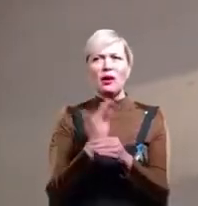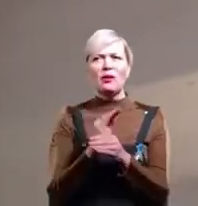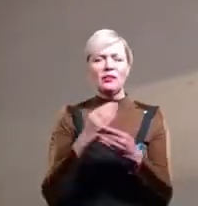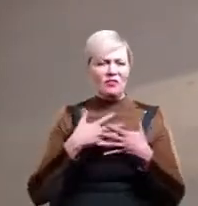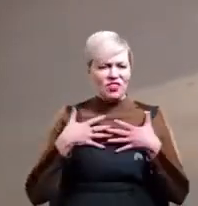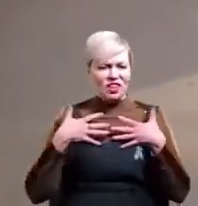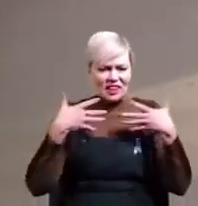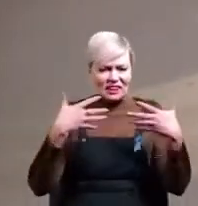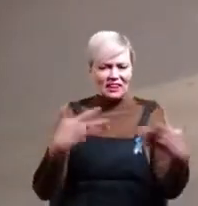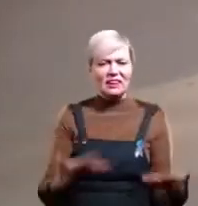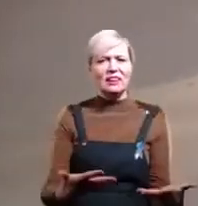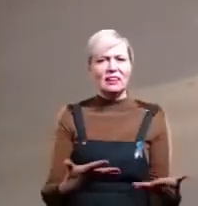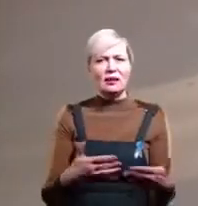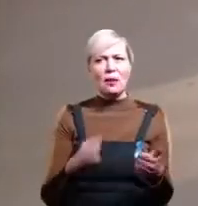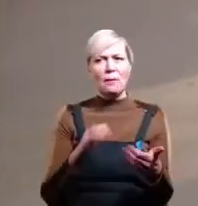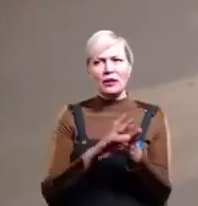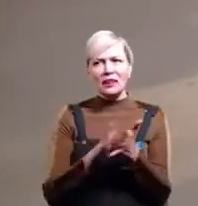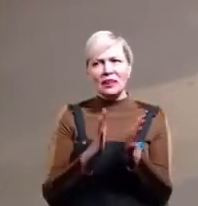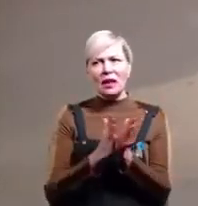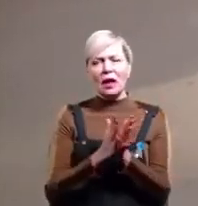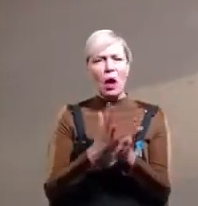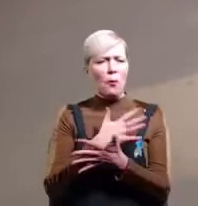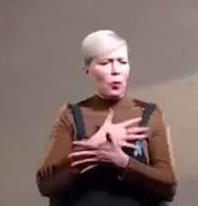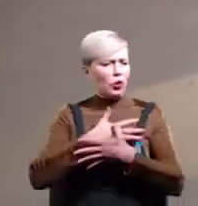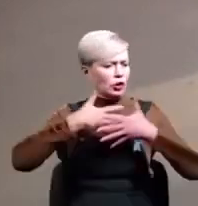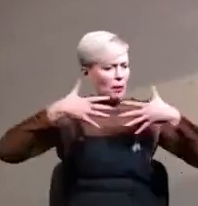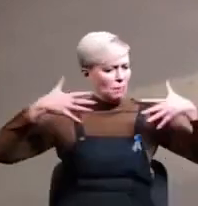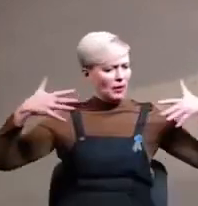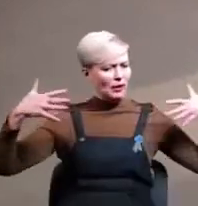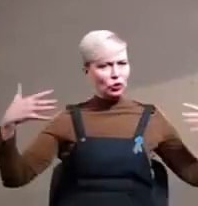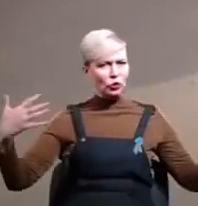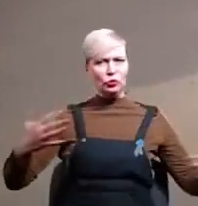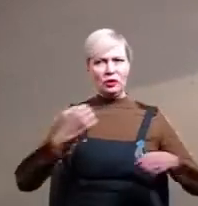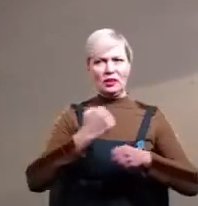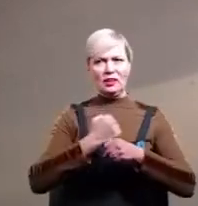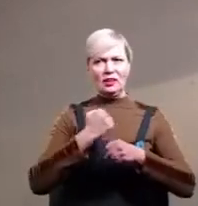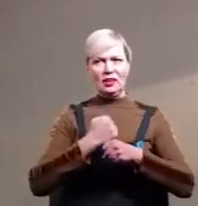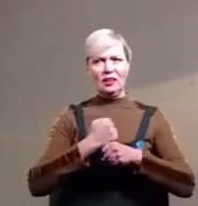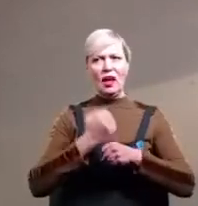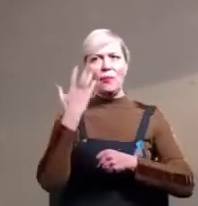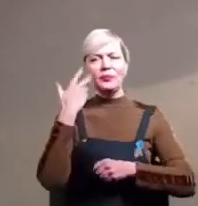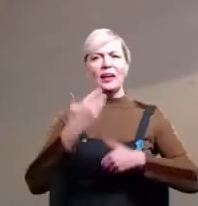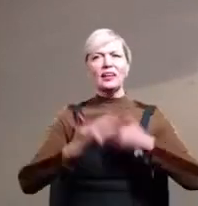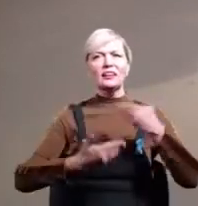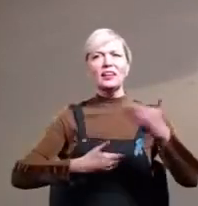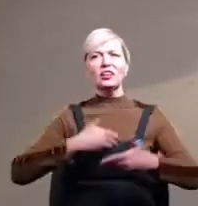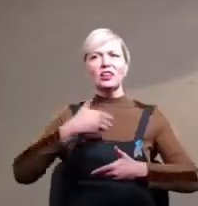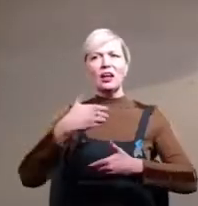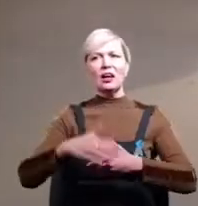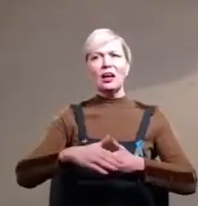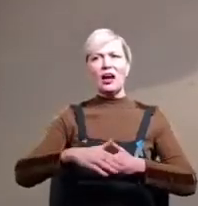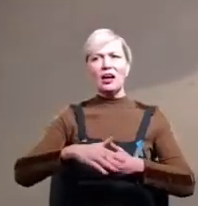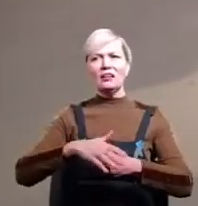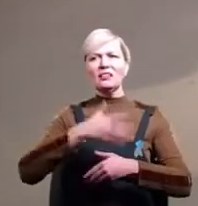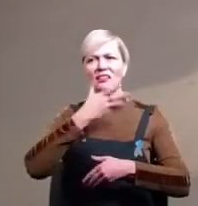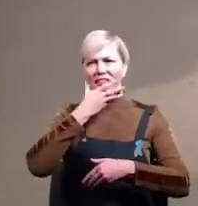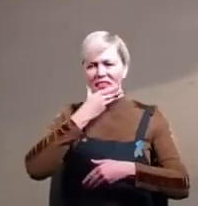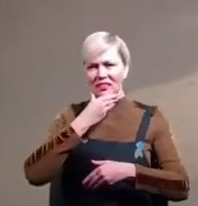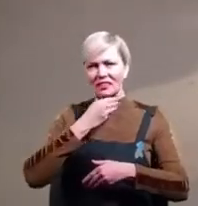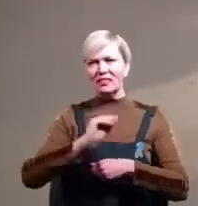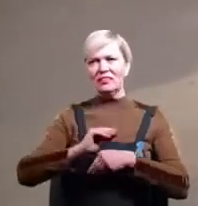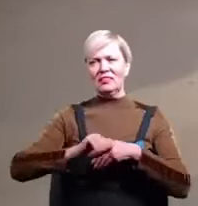расслабьтесь, движение, больше амплитуды делайте. На шагах, когда вы шагаете, потянуться за рукой,